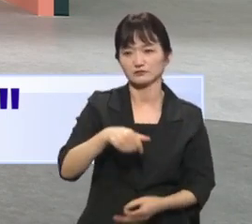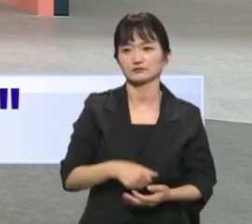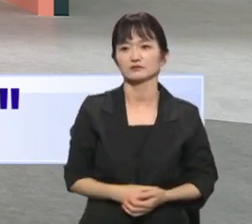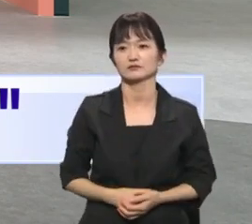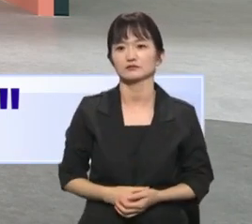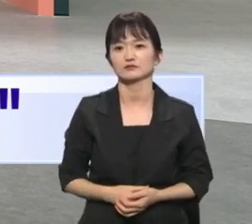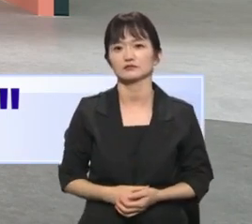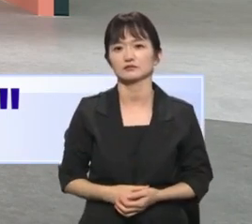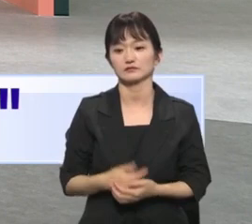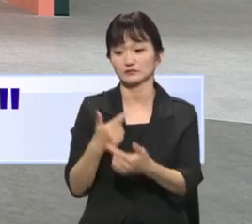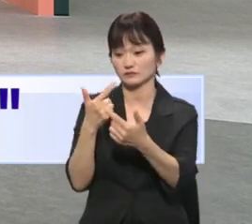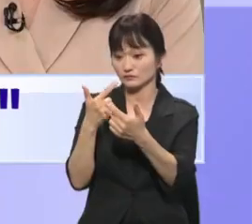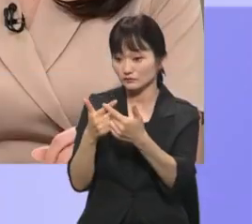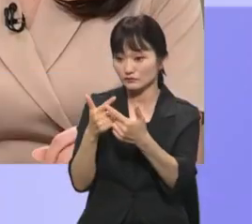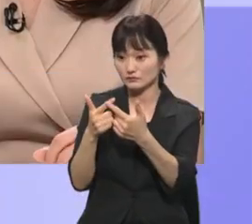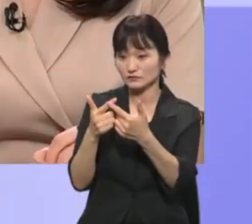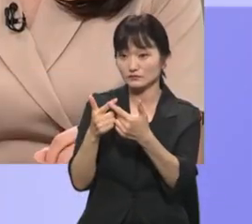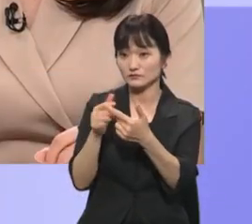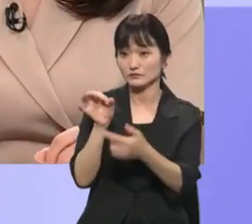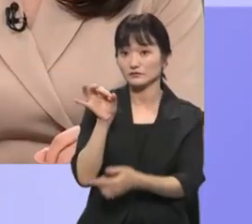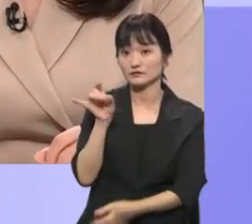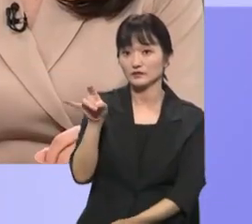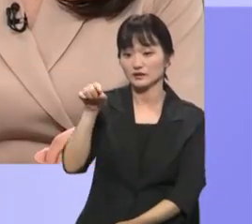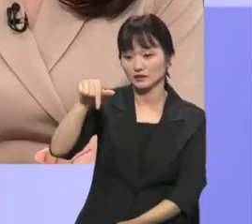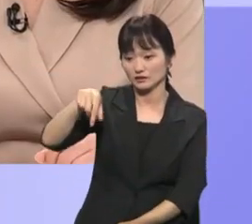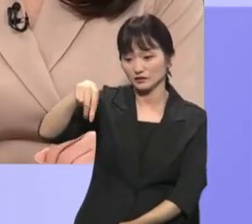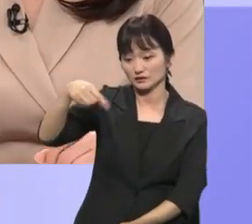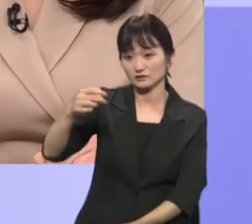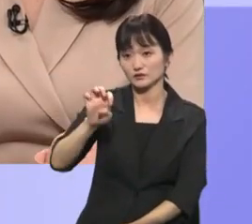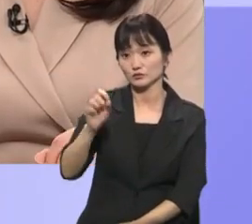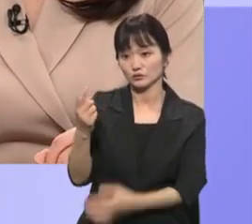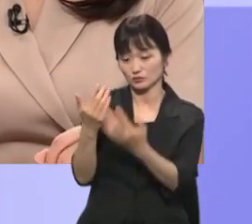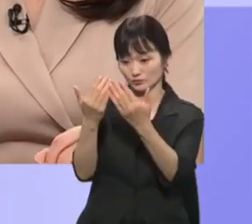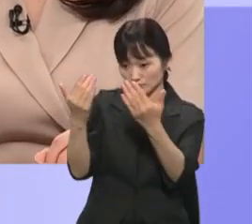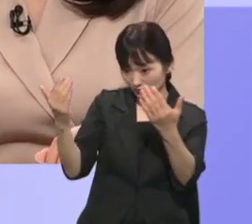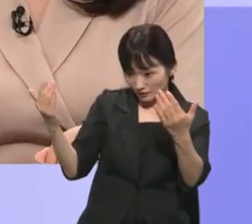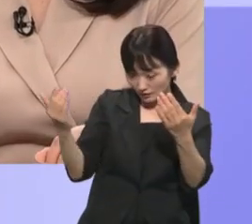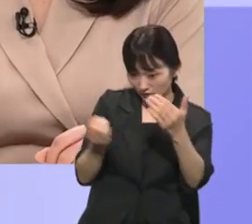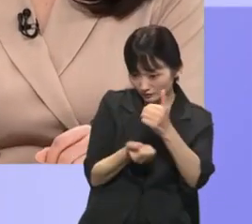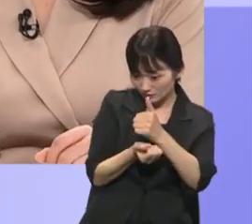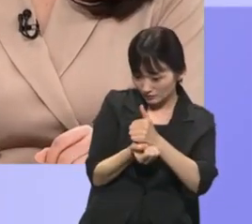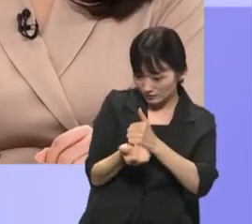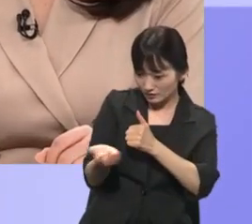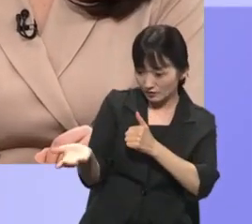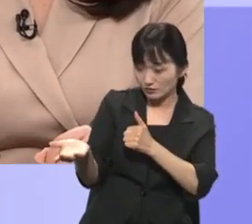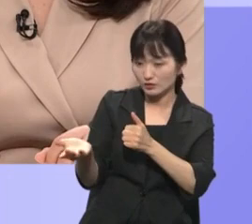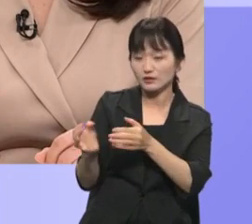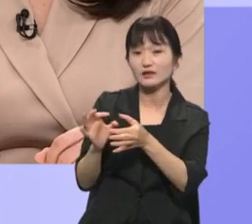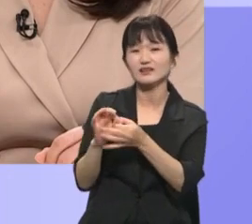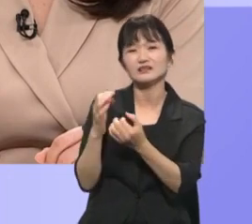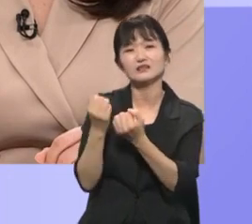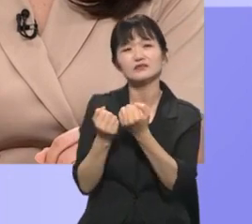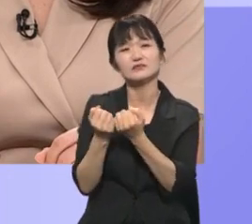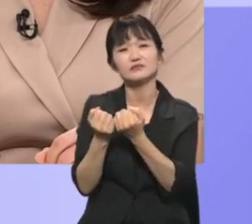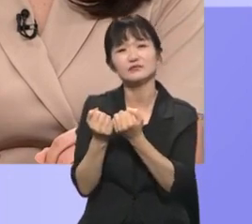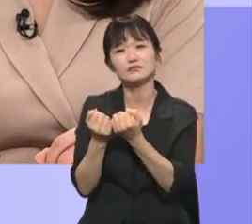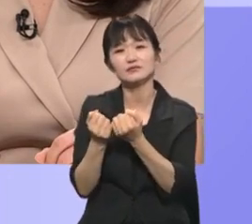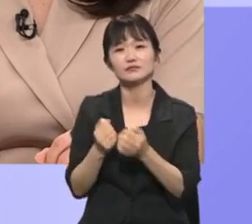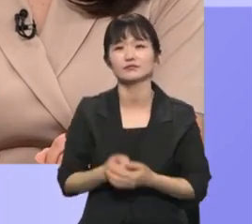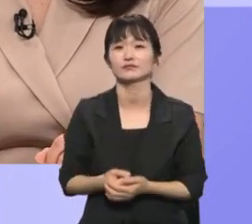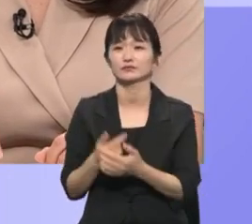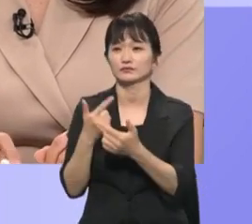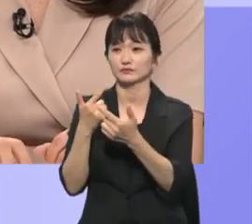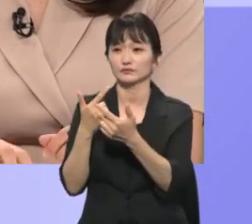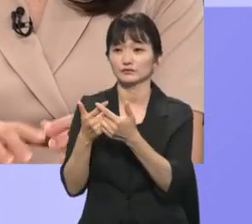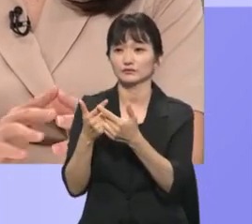엑스포의 영향을 설명하는 과정에서 이제 이렇게 얘기를 한 것이다라고 이제 해명을 하긴 했는데 글쎄요 부산